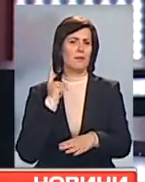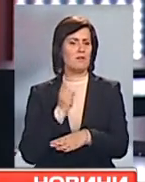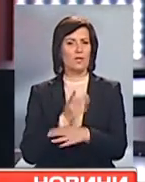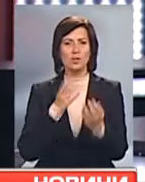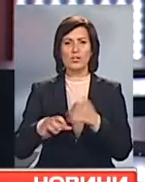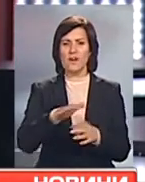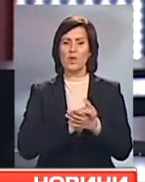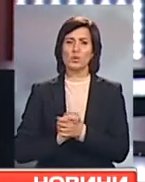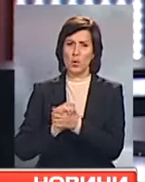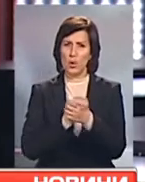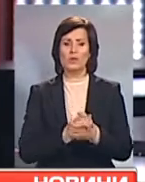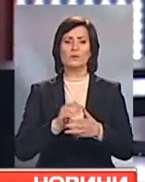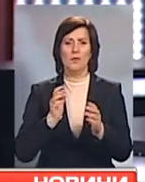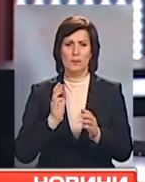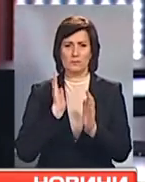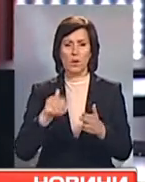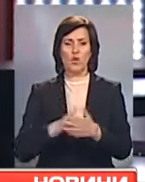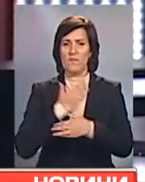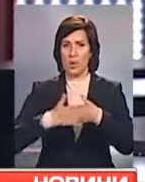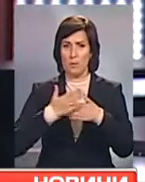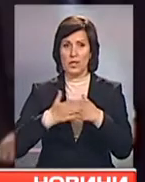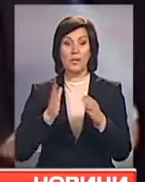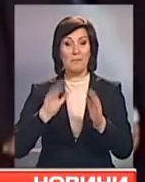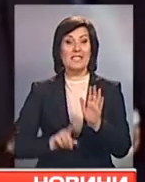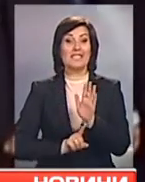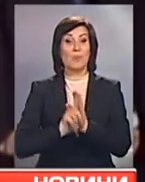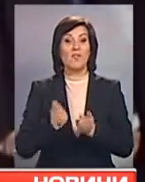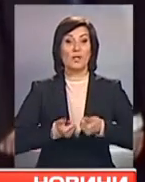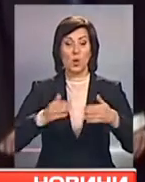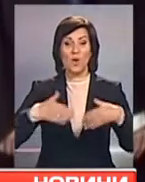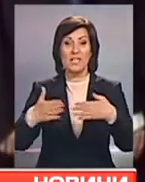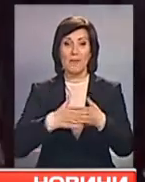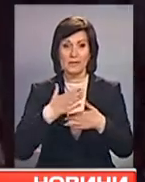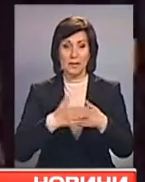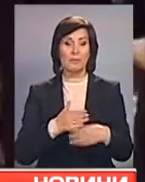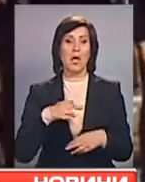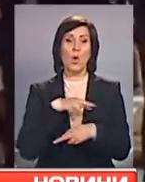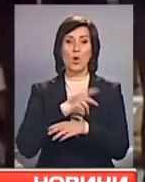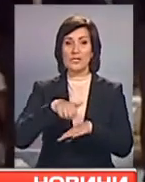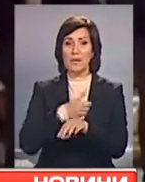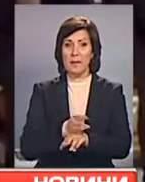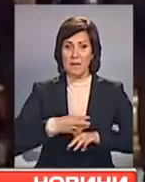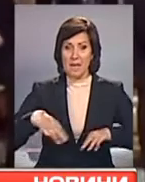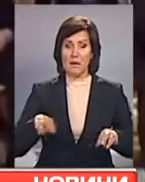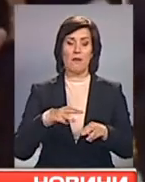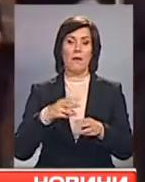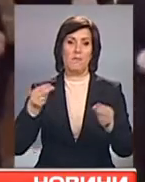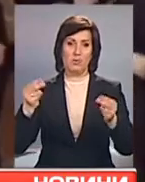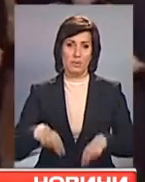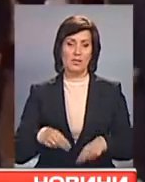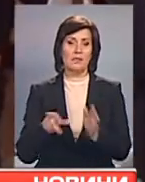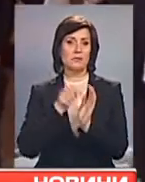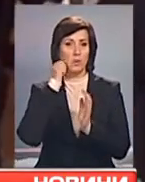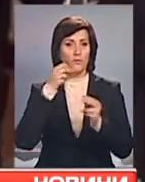якщо Євросоюз ухвалить нові обмеження. Крім того, вже після запровадження кількох етапів санкцій угорський прем'єр Віктор Орбан підписав